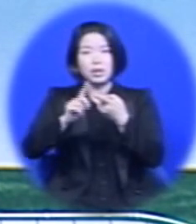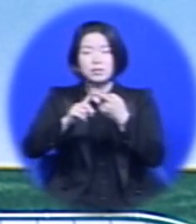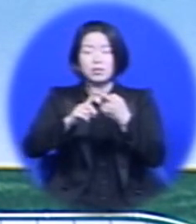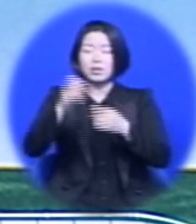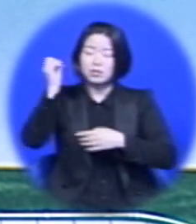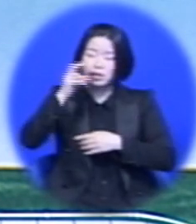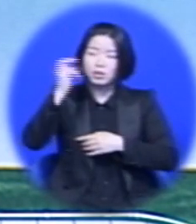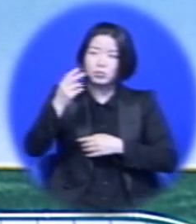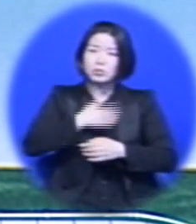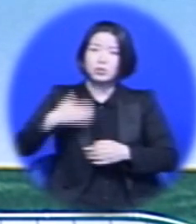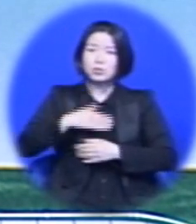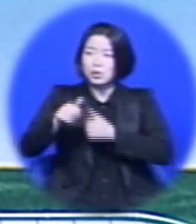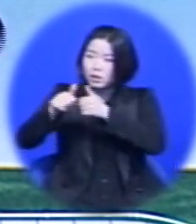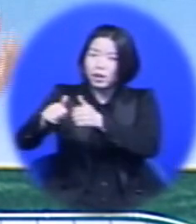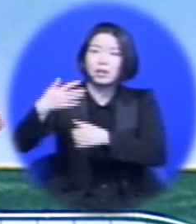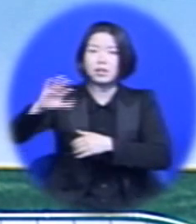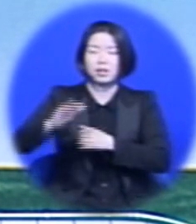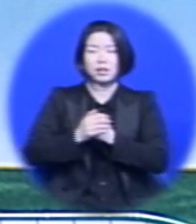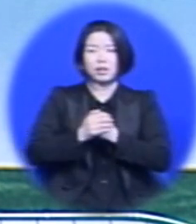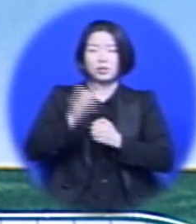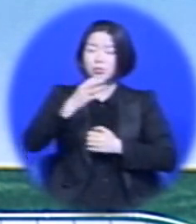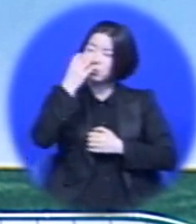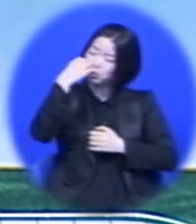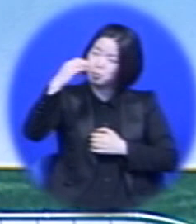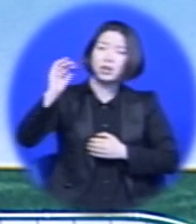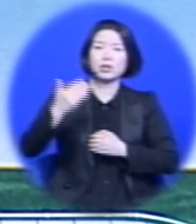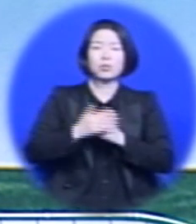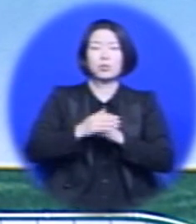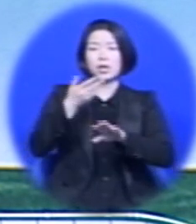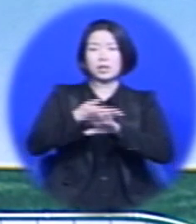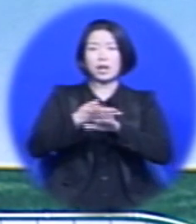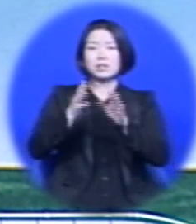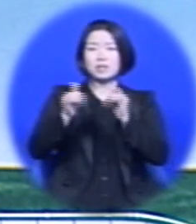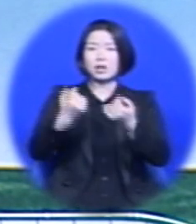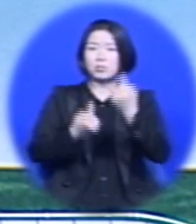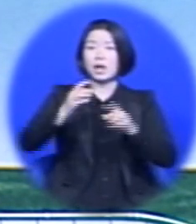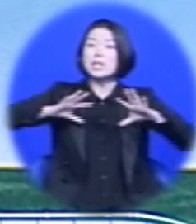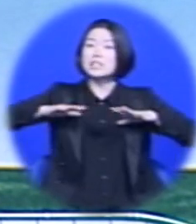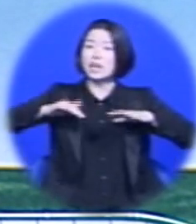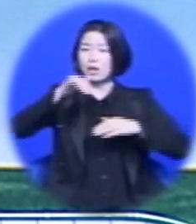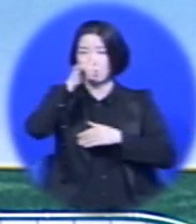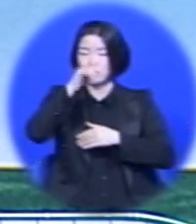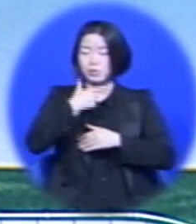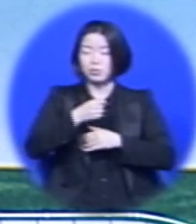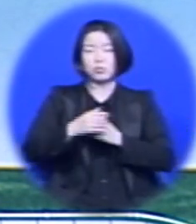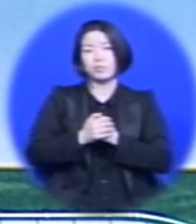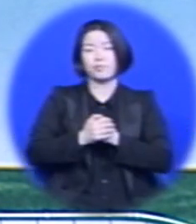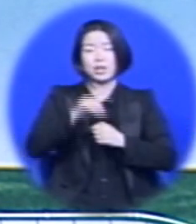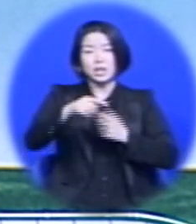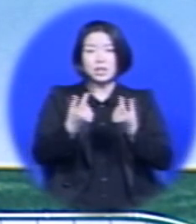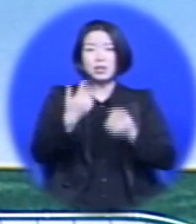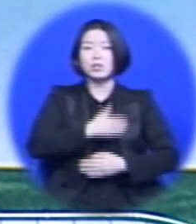육신이 끌리고 교만해지고 남보다도 자랑하고 싶고 그런